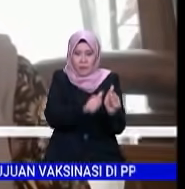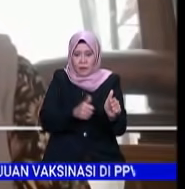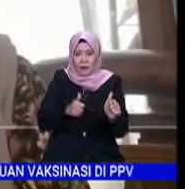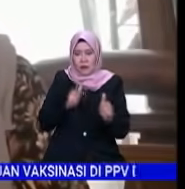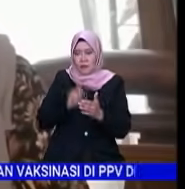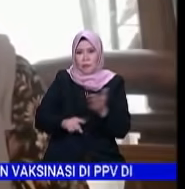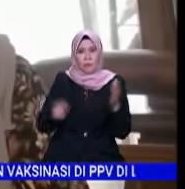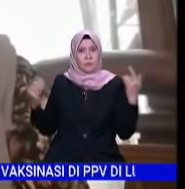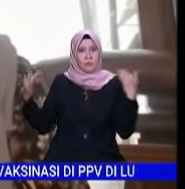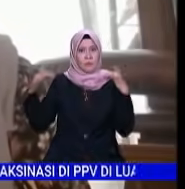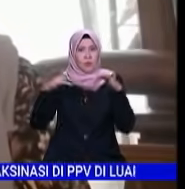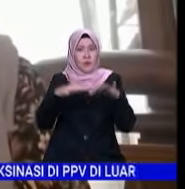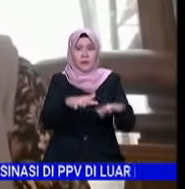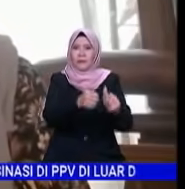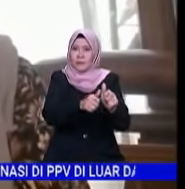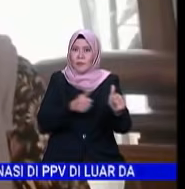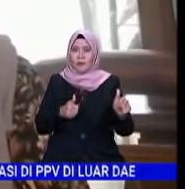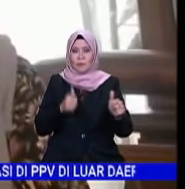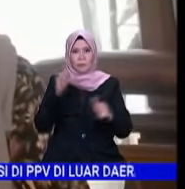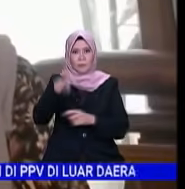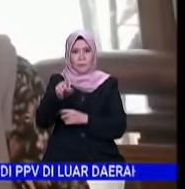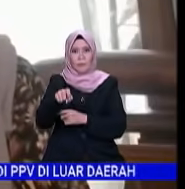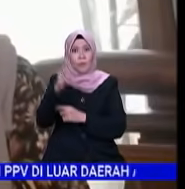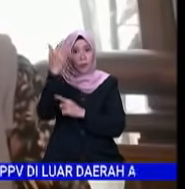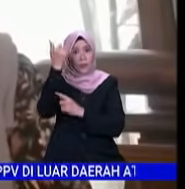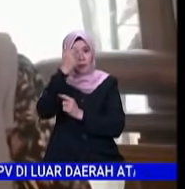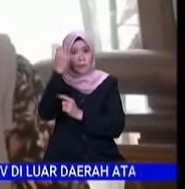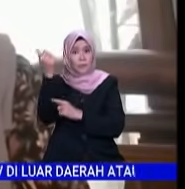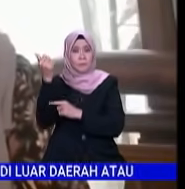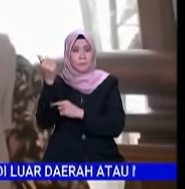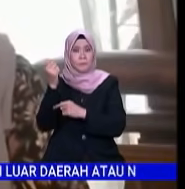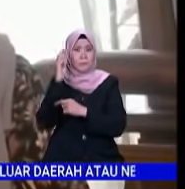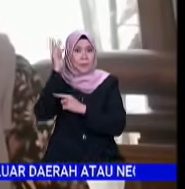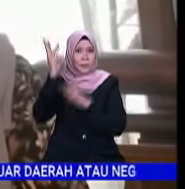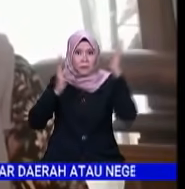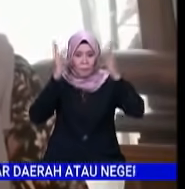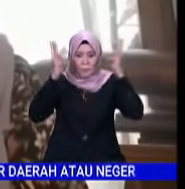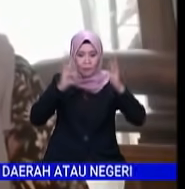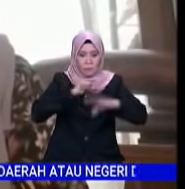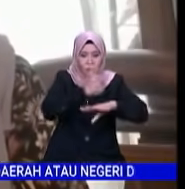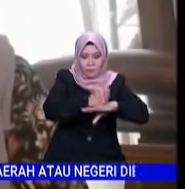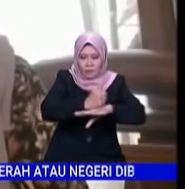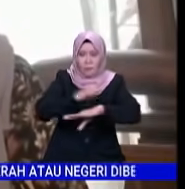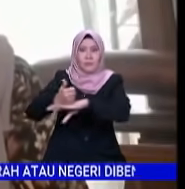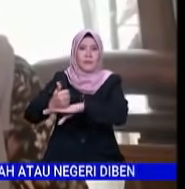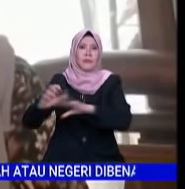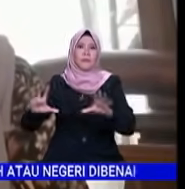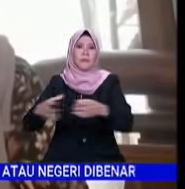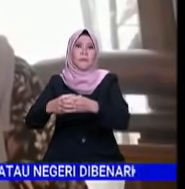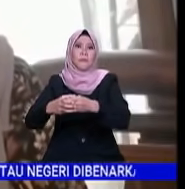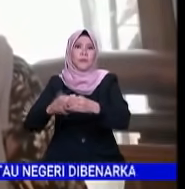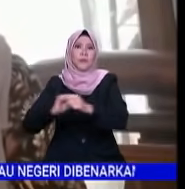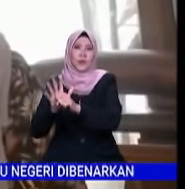apa-apa perhimpunan dan sebagainya, kerana ini boleh menyebabkan kluster baru ataupun jangkitan baru akan berlaku.